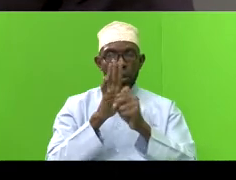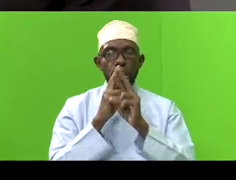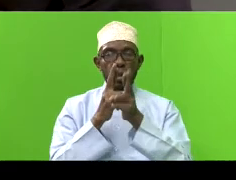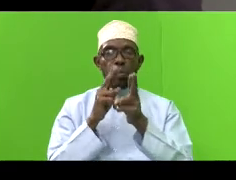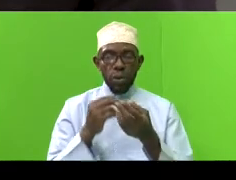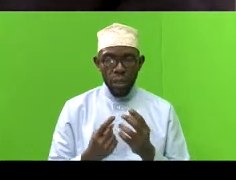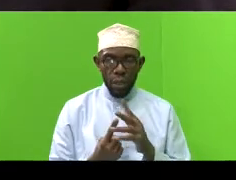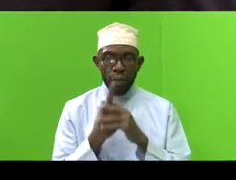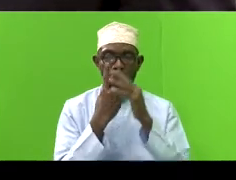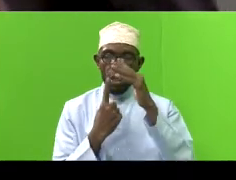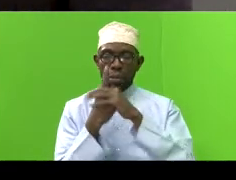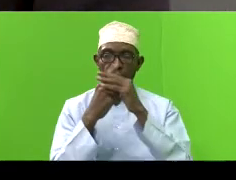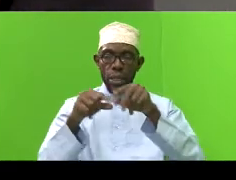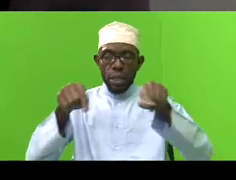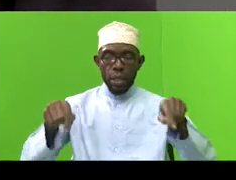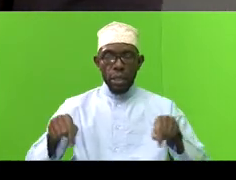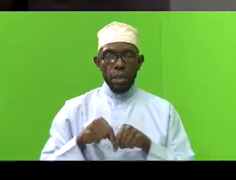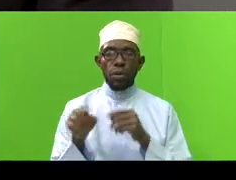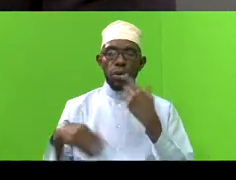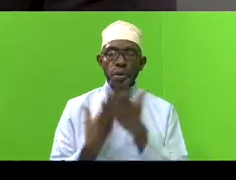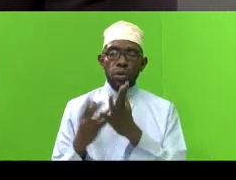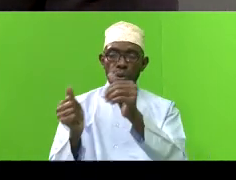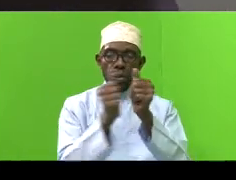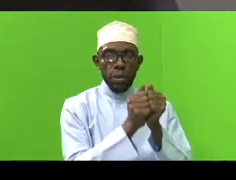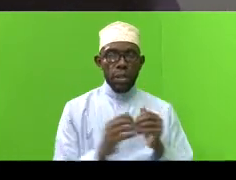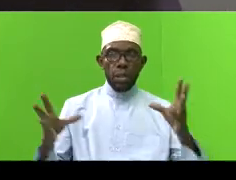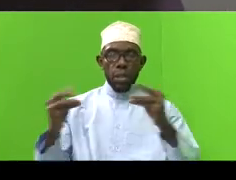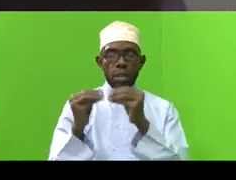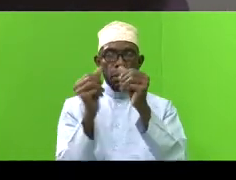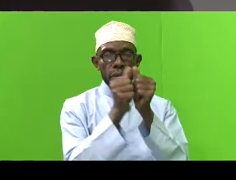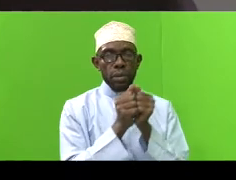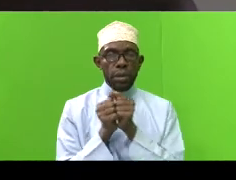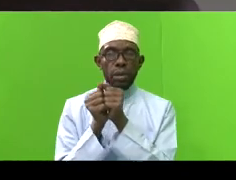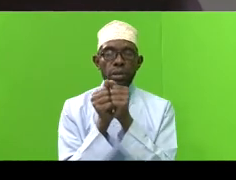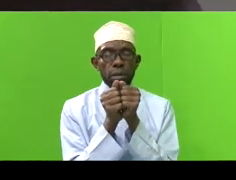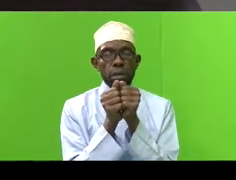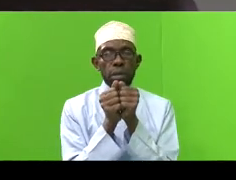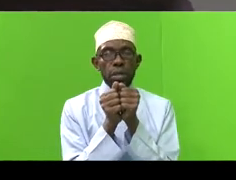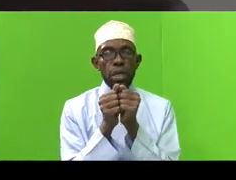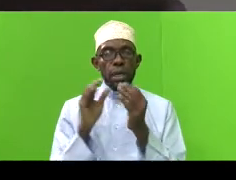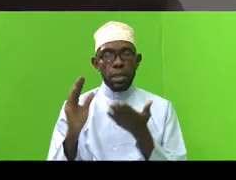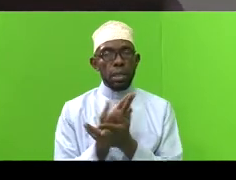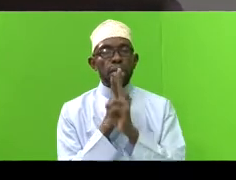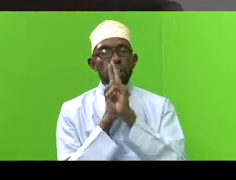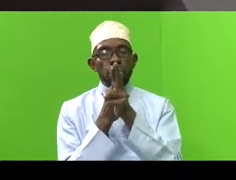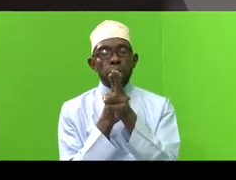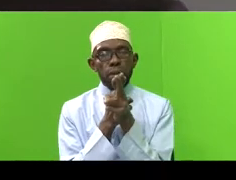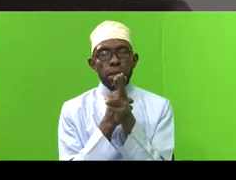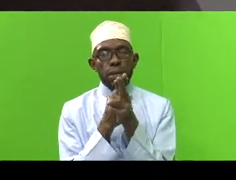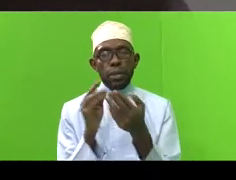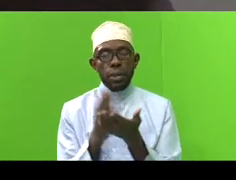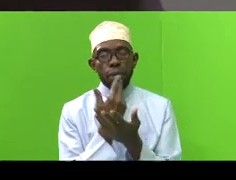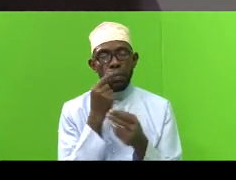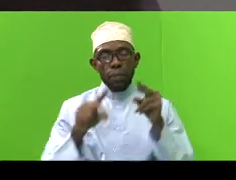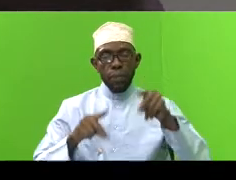na zinafika kwenye meza ya habari kwa mpigo, zote zinakuja hapo. Kumbe kwenye baadhi ya taarifa hizo kulikuwa na watu ambao